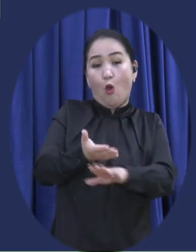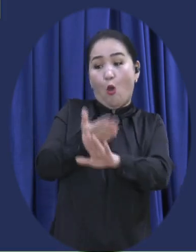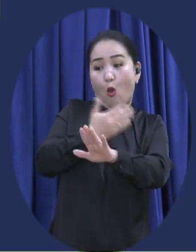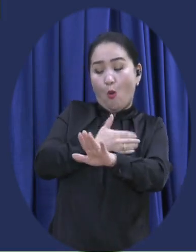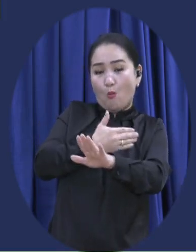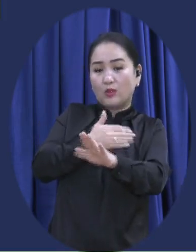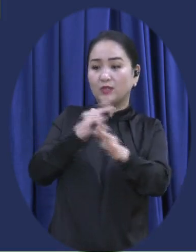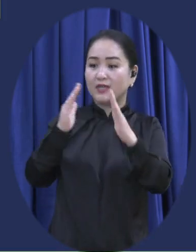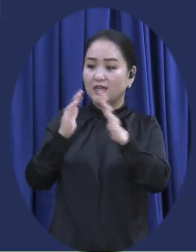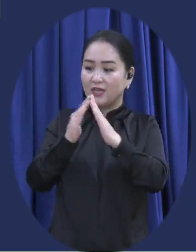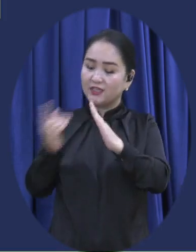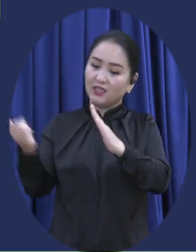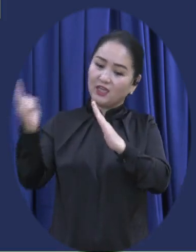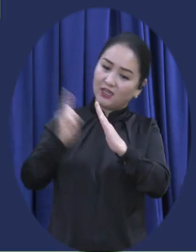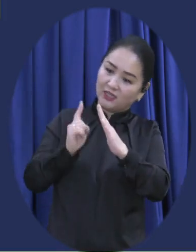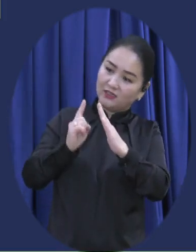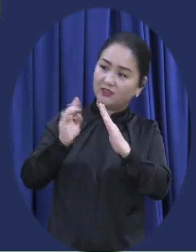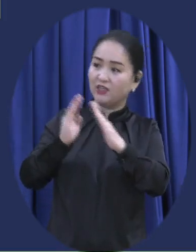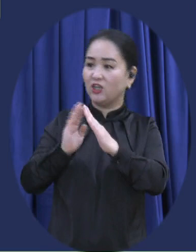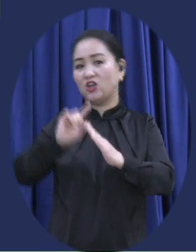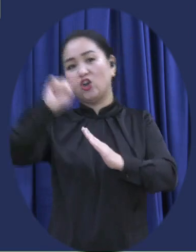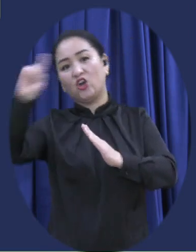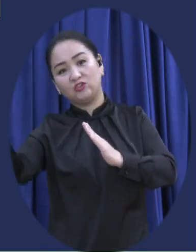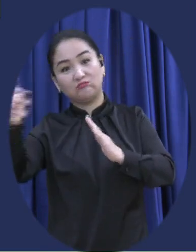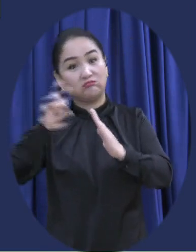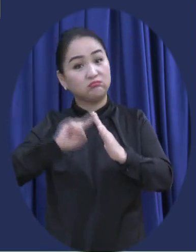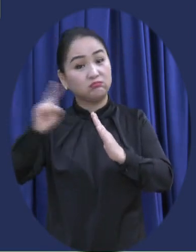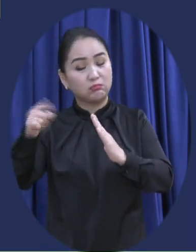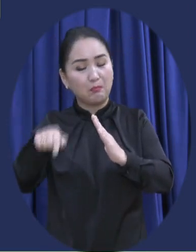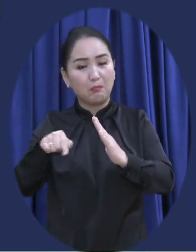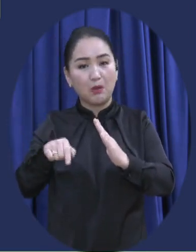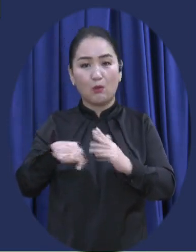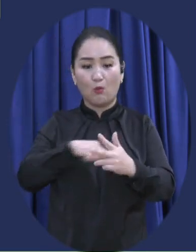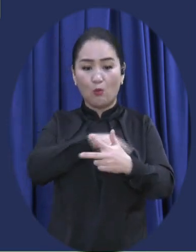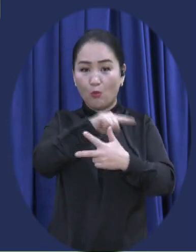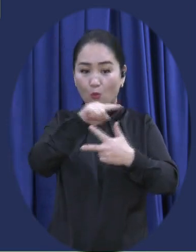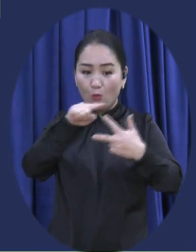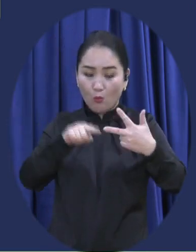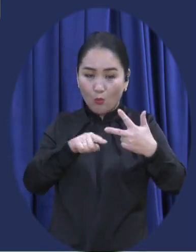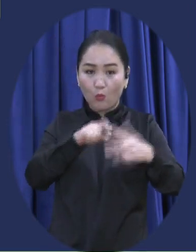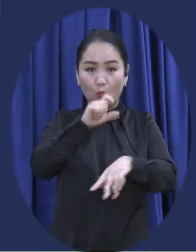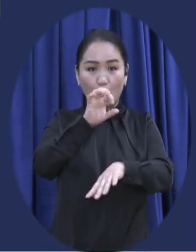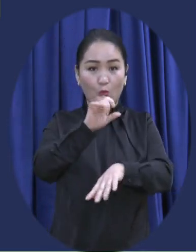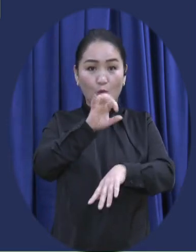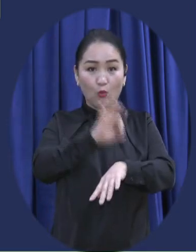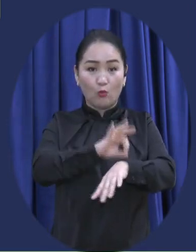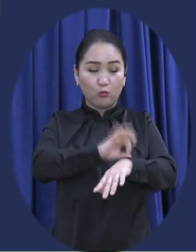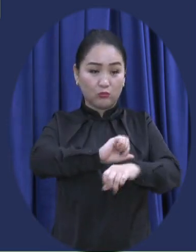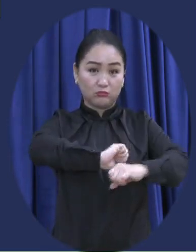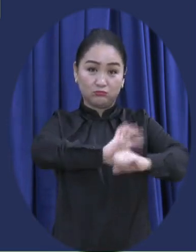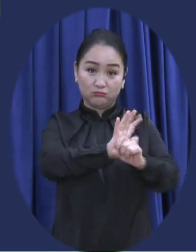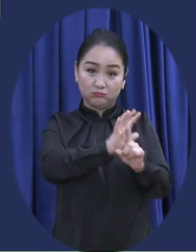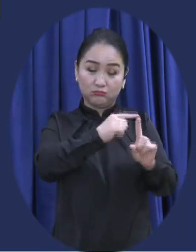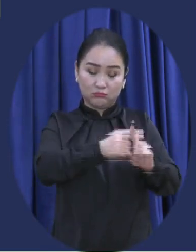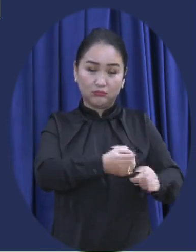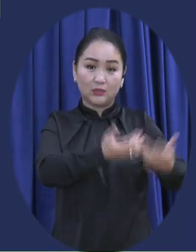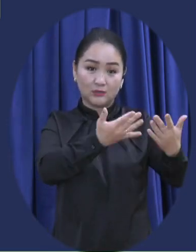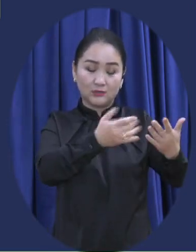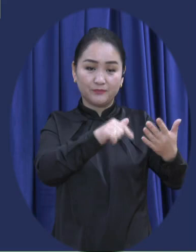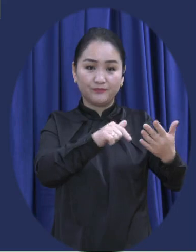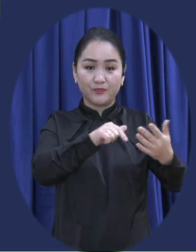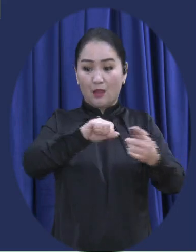гэр орноороо биеийнхэн гэрээр орж гарч ирсэн ийм хүмүүс 3 хүн болвол нэмж одоо өөрөөр хэлбэл батлагдсан